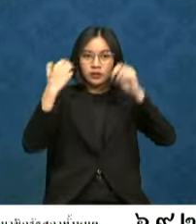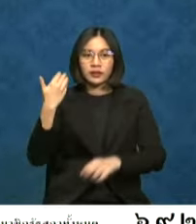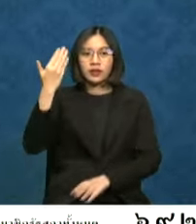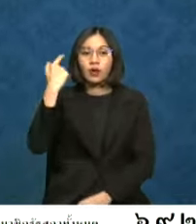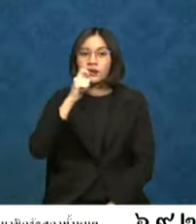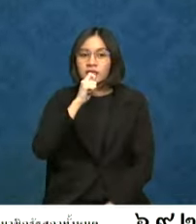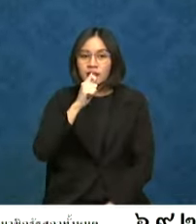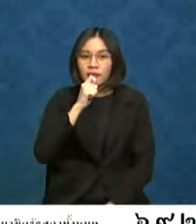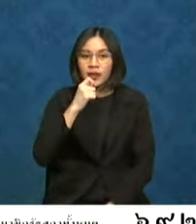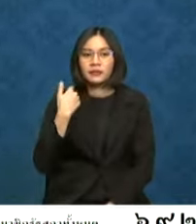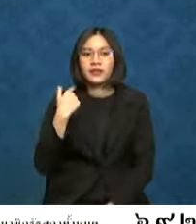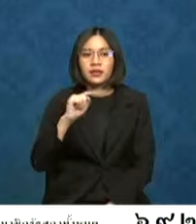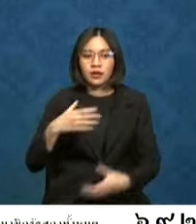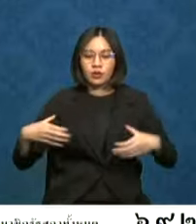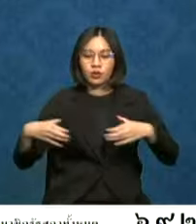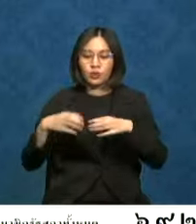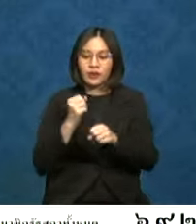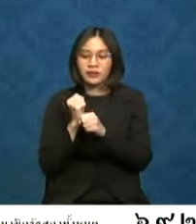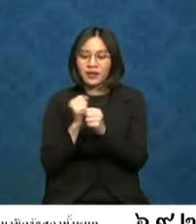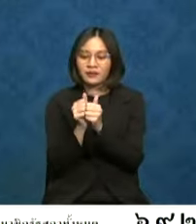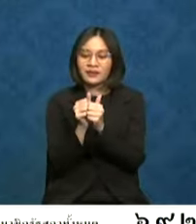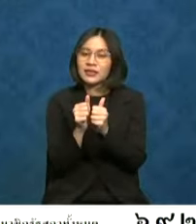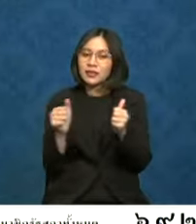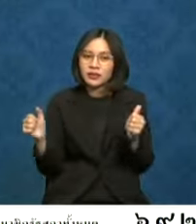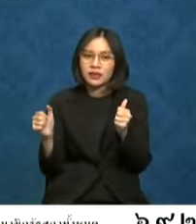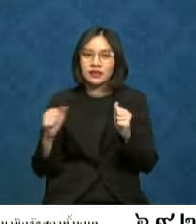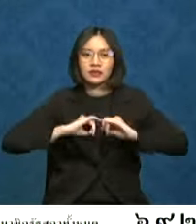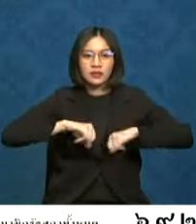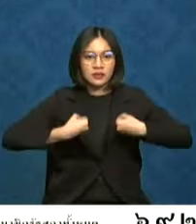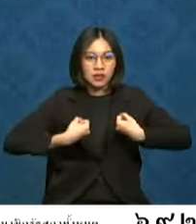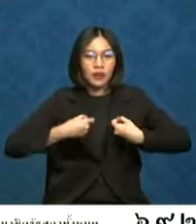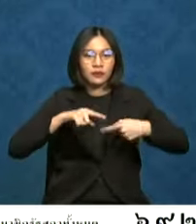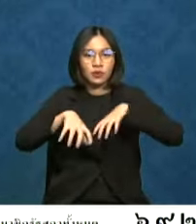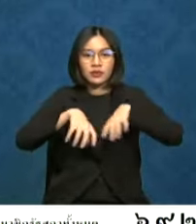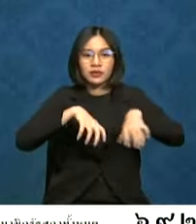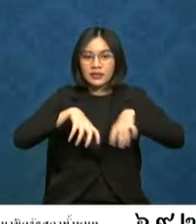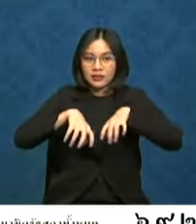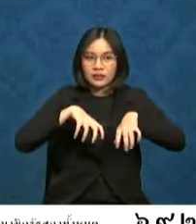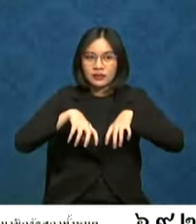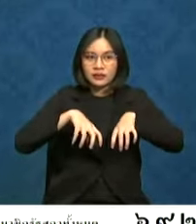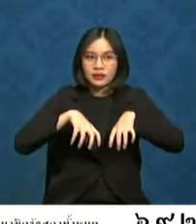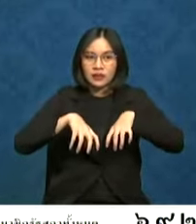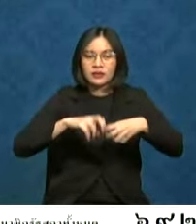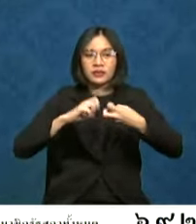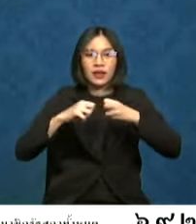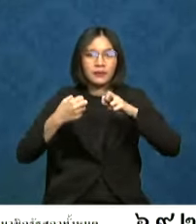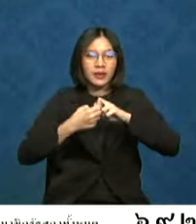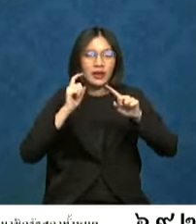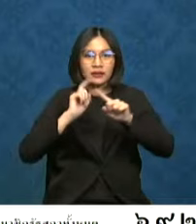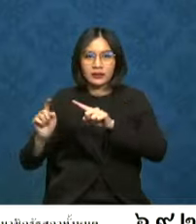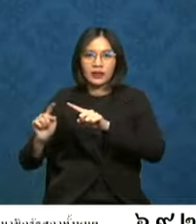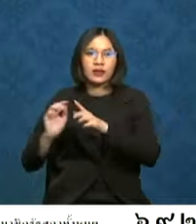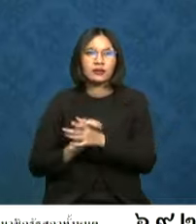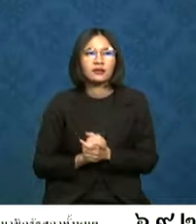ได้ให้สัมภาษธเอาไ้ครัวาท่านมีทีมงานที่ดีท่านมีเจาภาพในการจัดการปญหาแต่ละเรื่อง